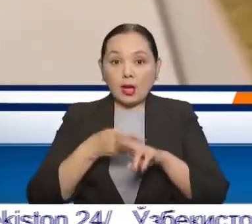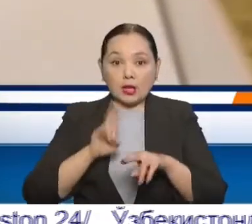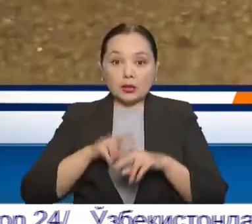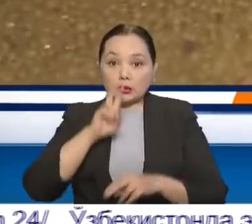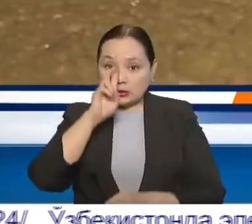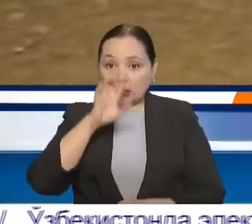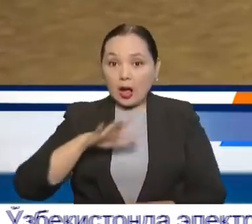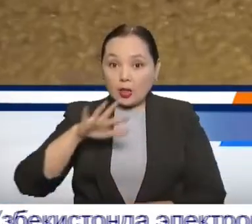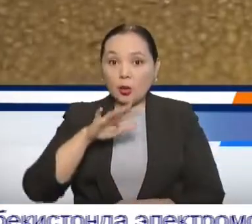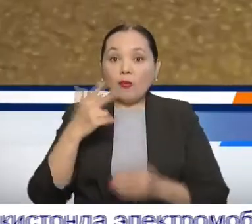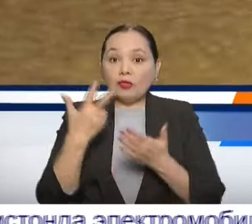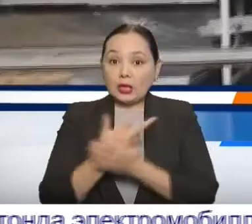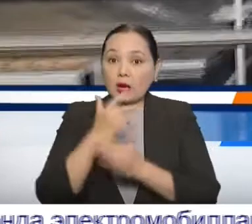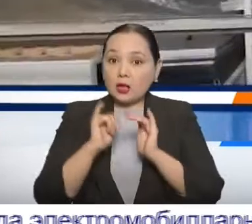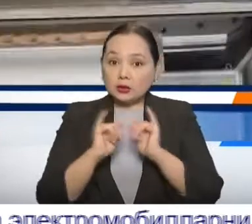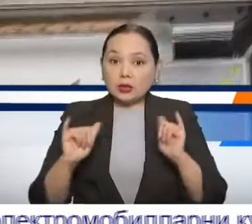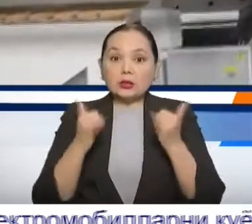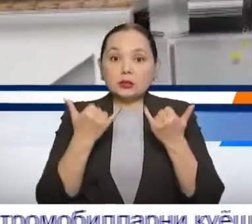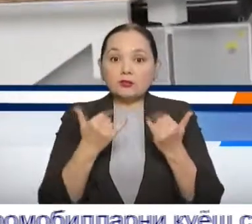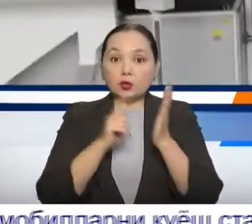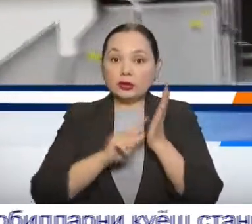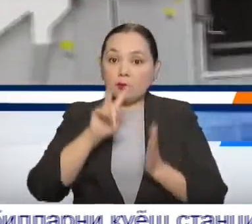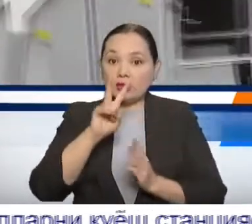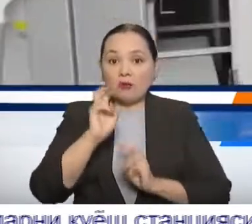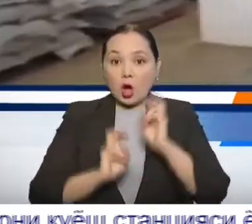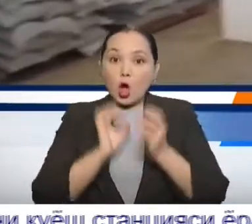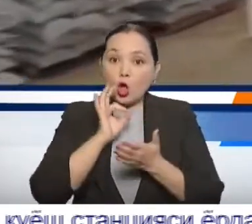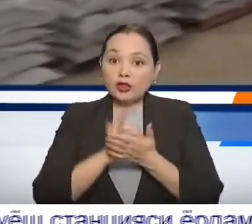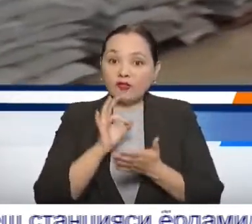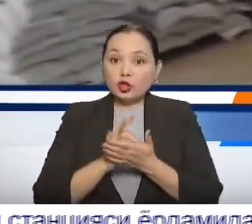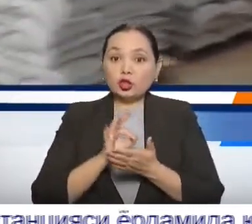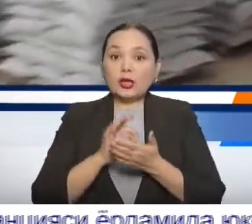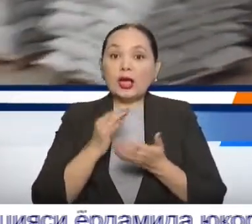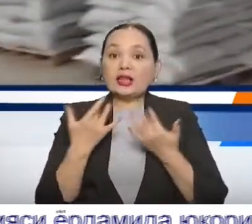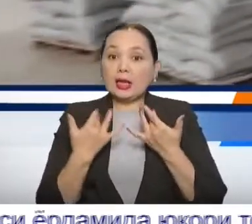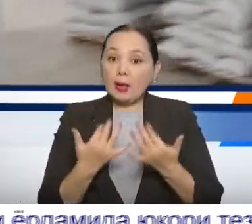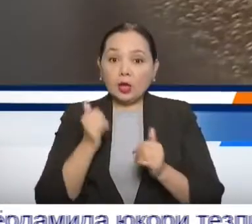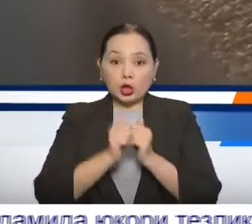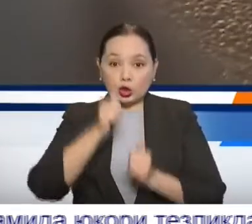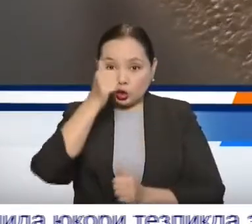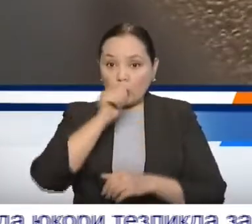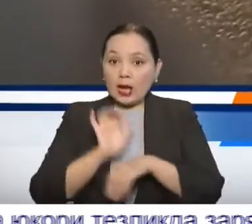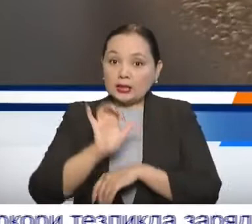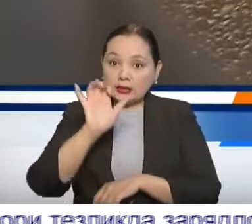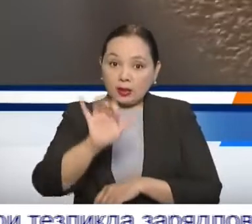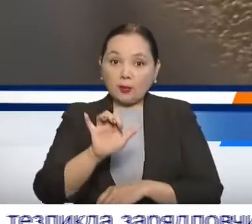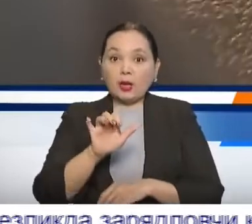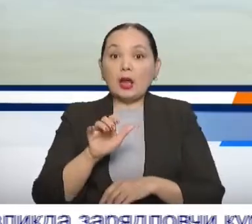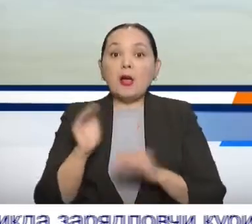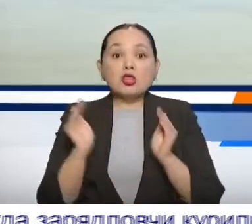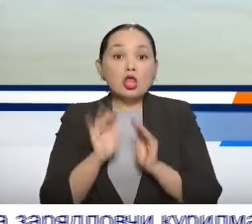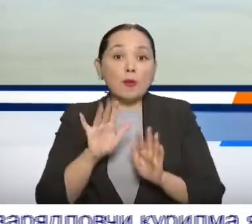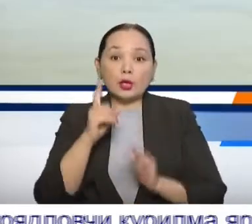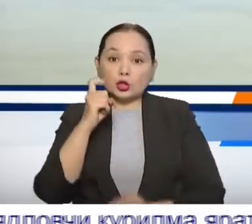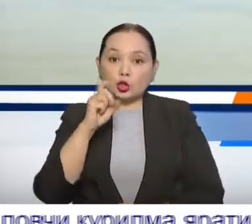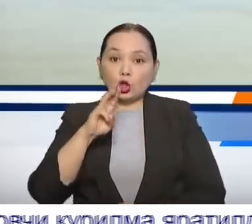страну, выросло в 3 раза. И сегодня 72 компании, отвечающие фитосанитарным требованиям, ежегодно экспортируют в Поднебесную не меньше